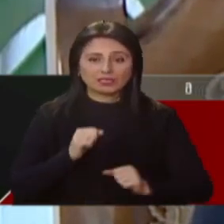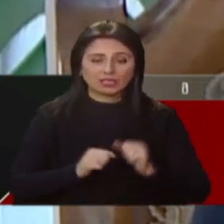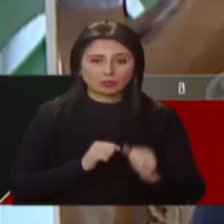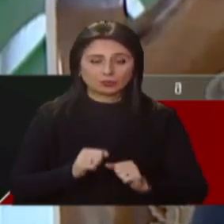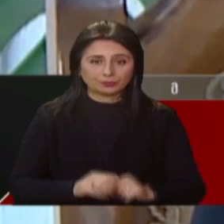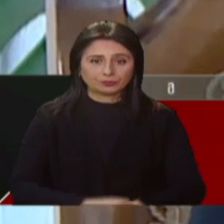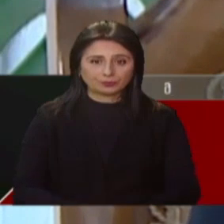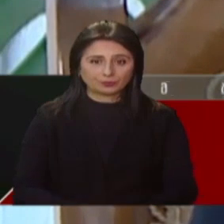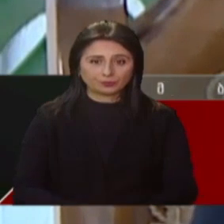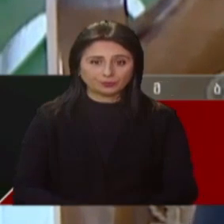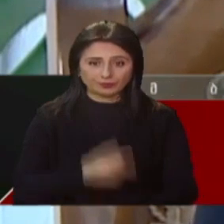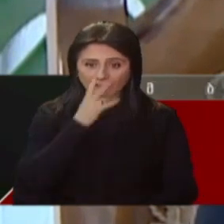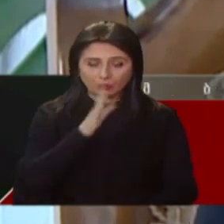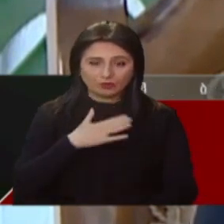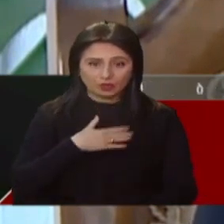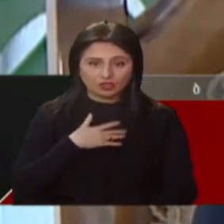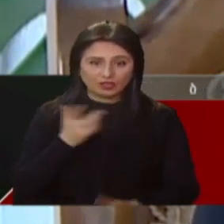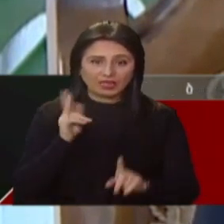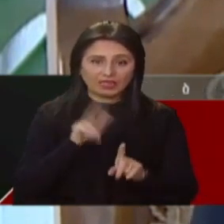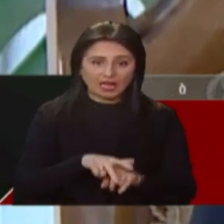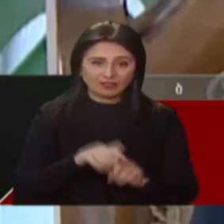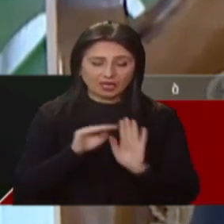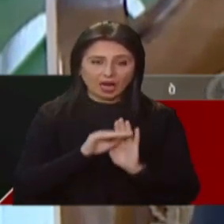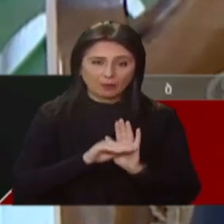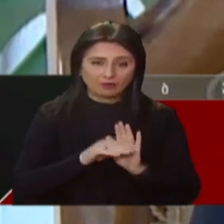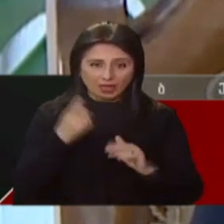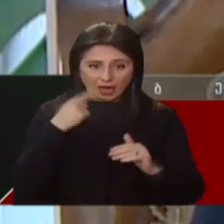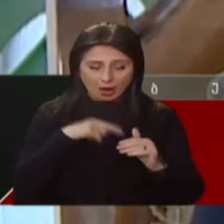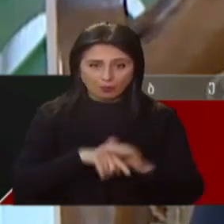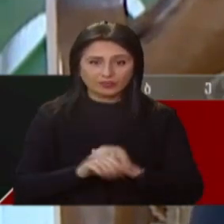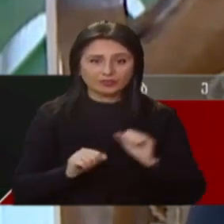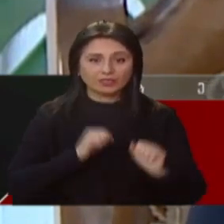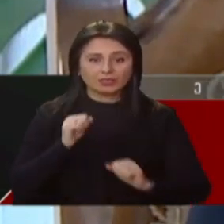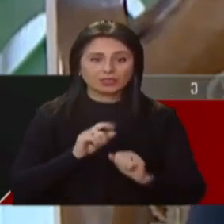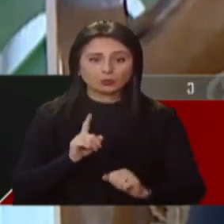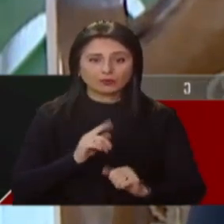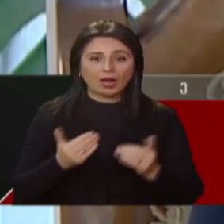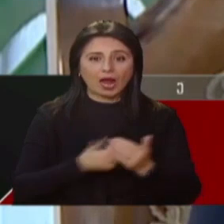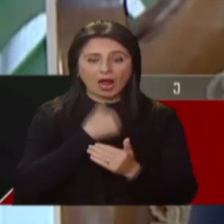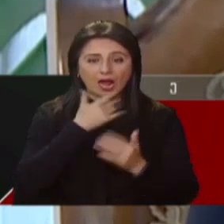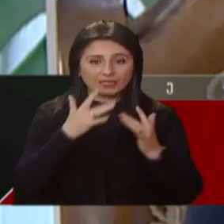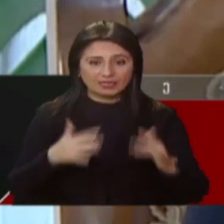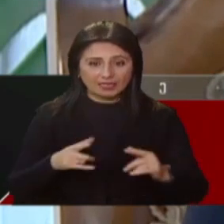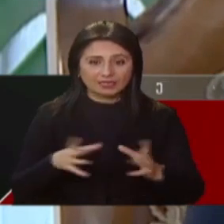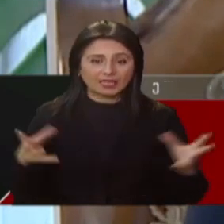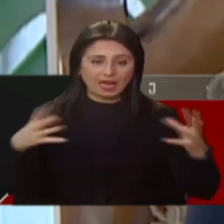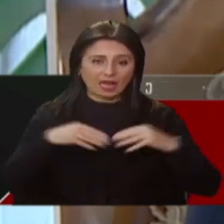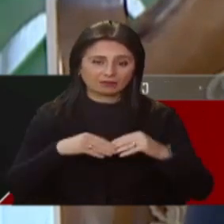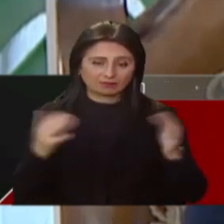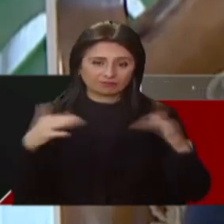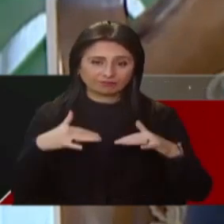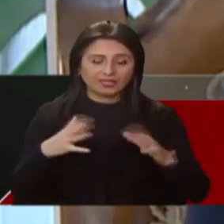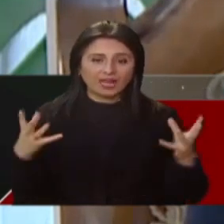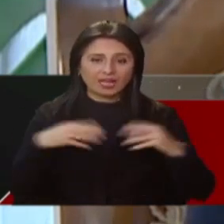რომ მიუხედავად ჩვენი დატვირთული გრაფიკიდან გამომდინარე, ვცდილობთ, რომ ახალ წელს ერთად მოვიყაროთ თავი